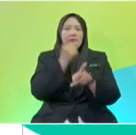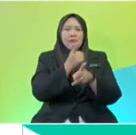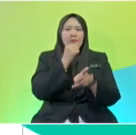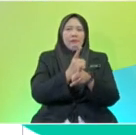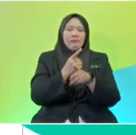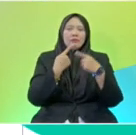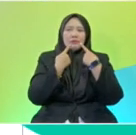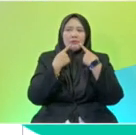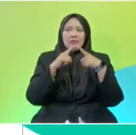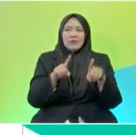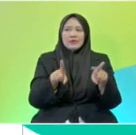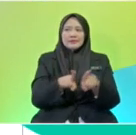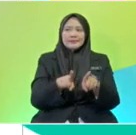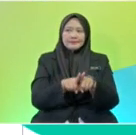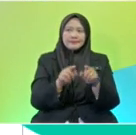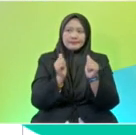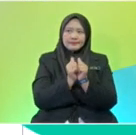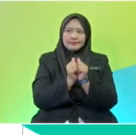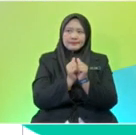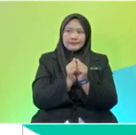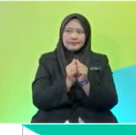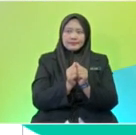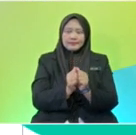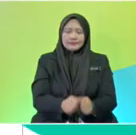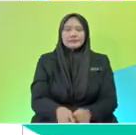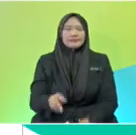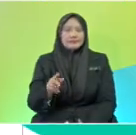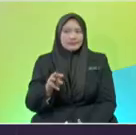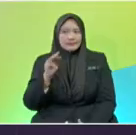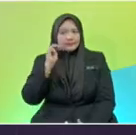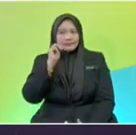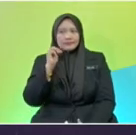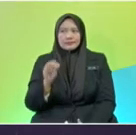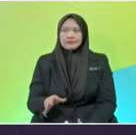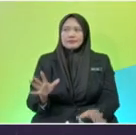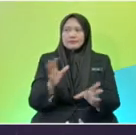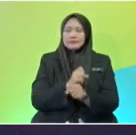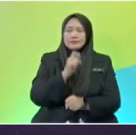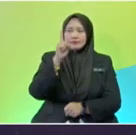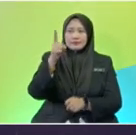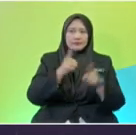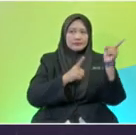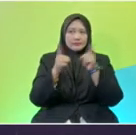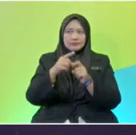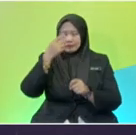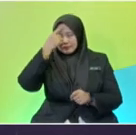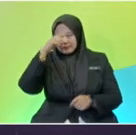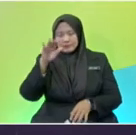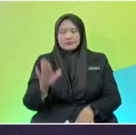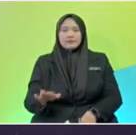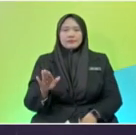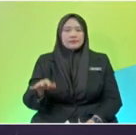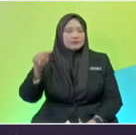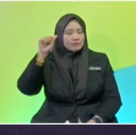Baguslah sama jawaban kamera hebat jadi satu bintang juga untuk adik Afkar Oke jadi kamera Tolong tuliskan